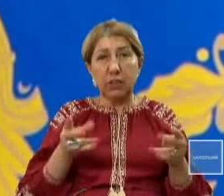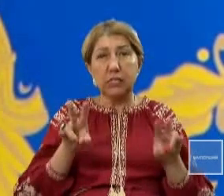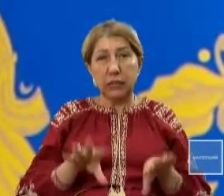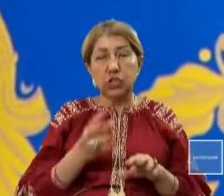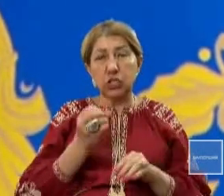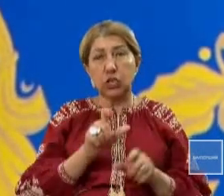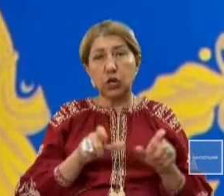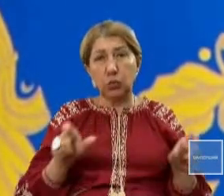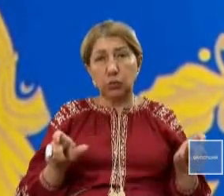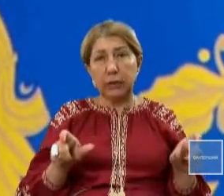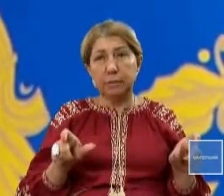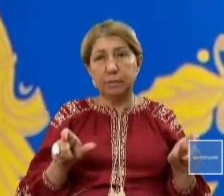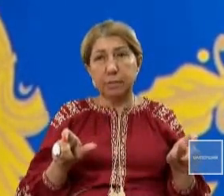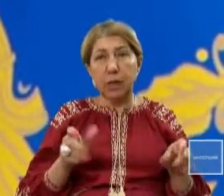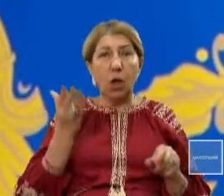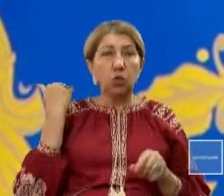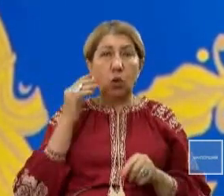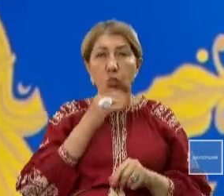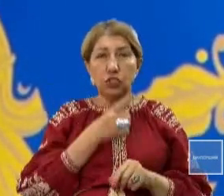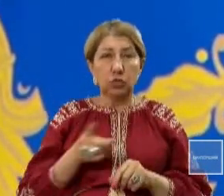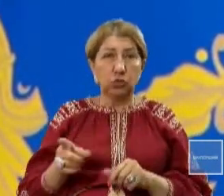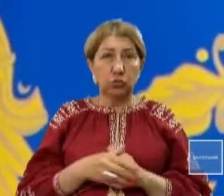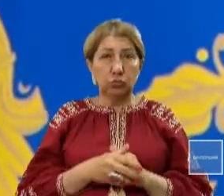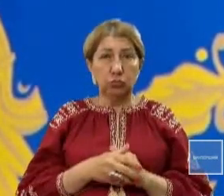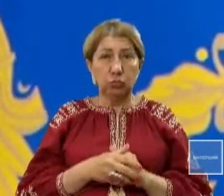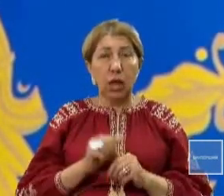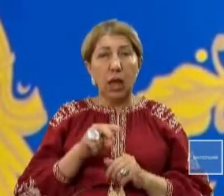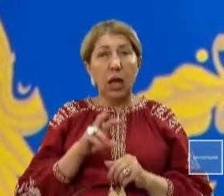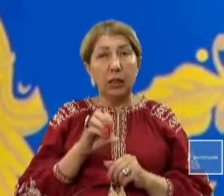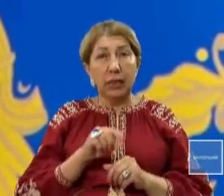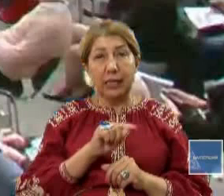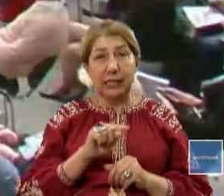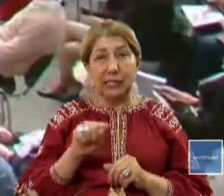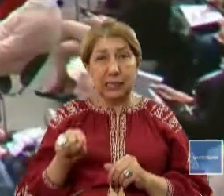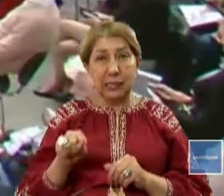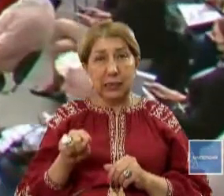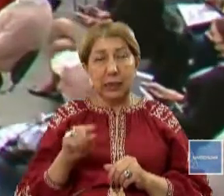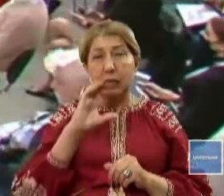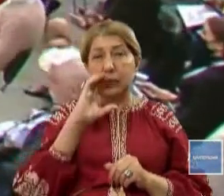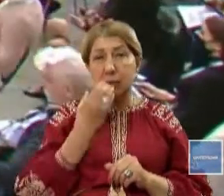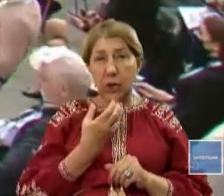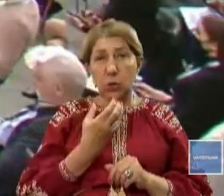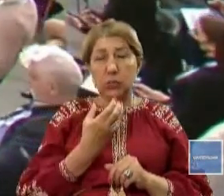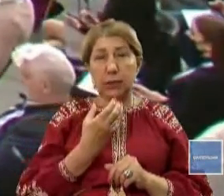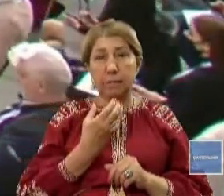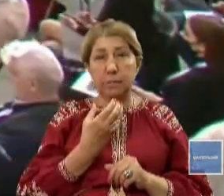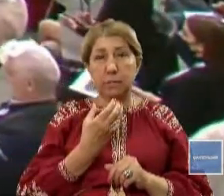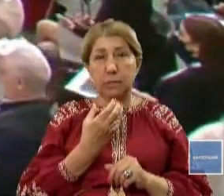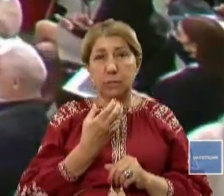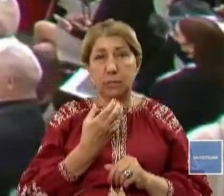ще люди того часу. Але ті серйозні